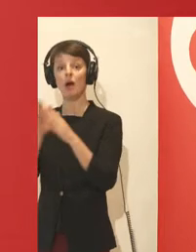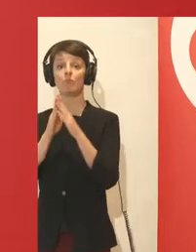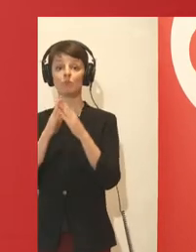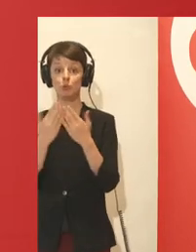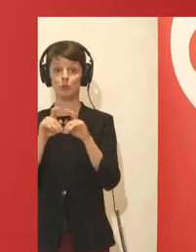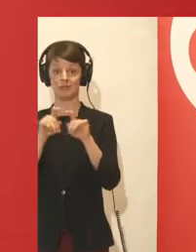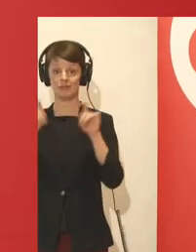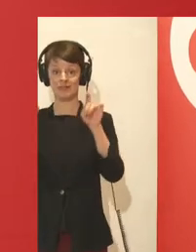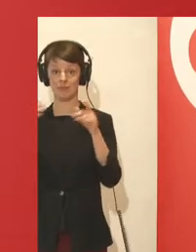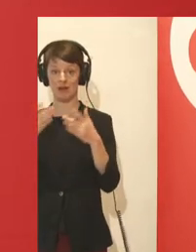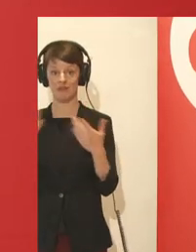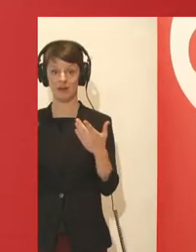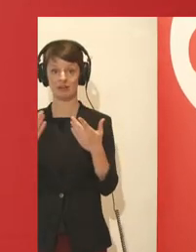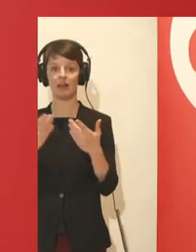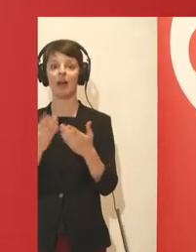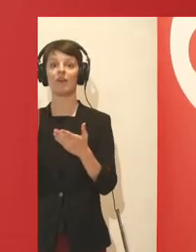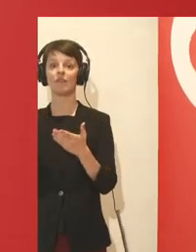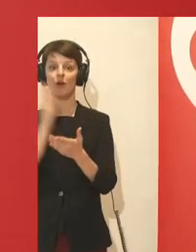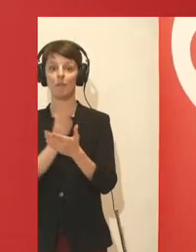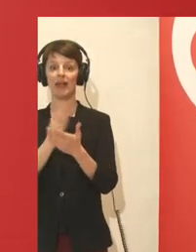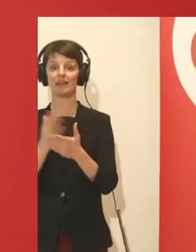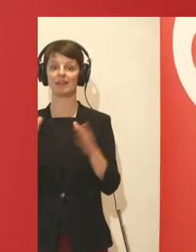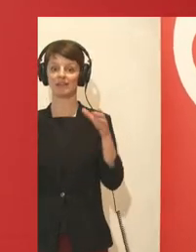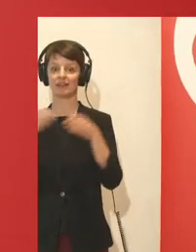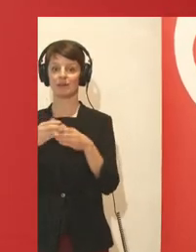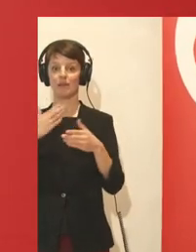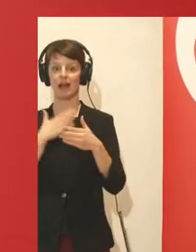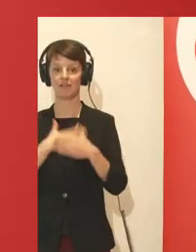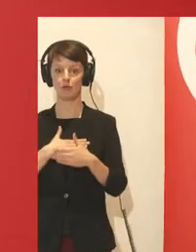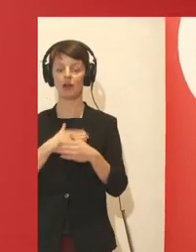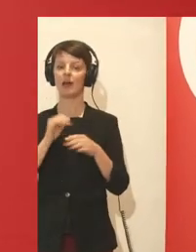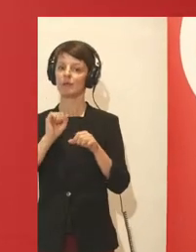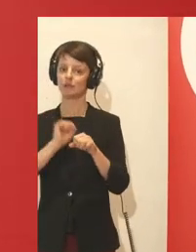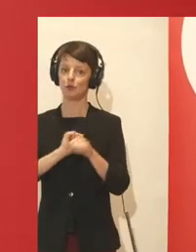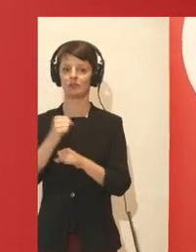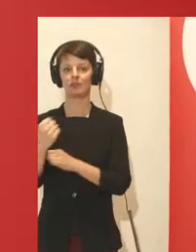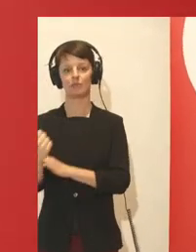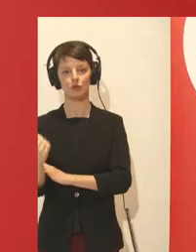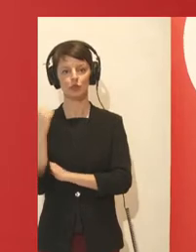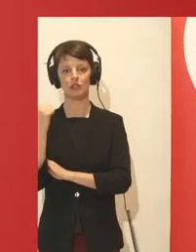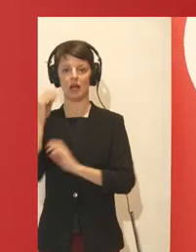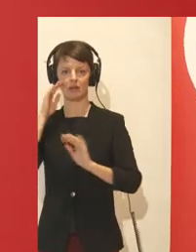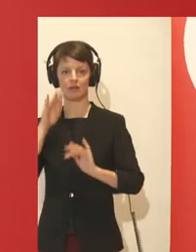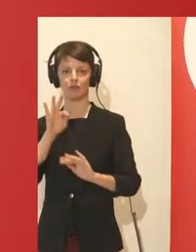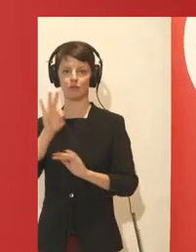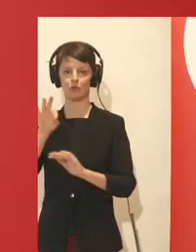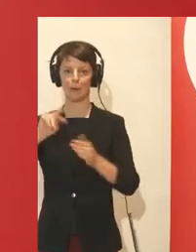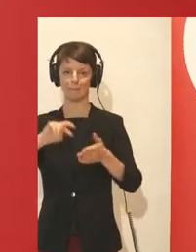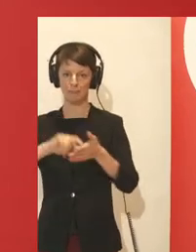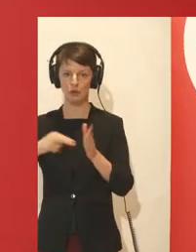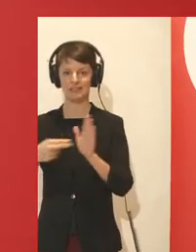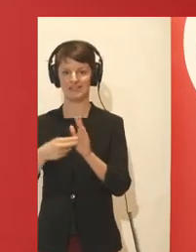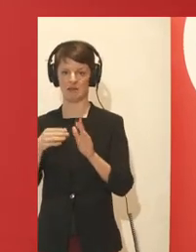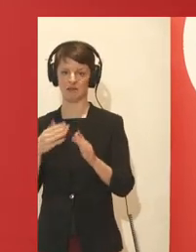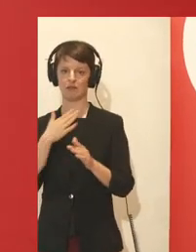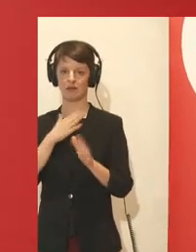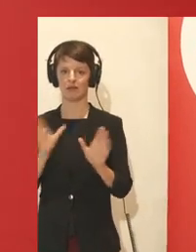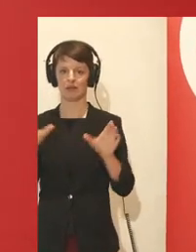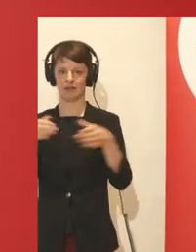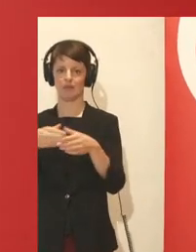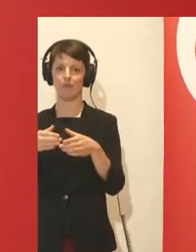geht es auch wenn es heißt vom ende das gemeinwohl ist es trotzdem ein starkes plädoyer auch für eine politik des gemeinwohls